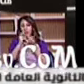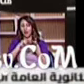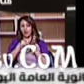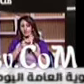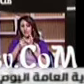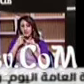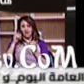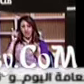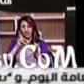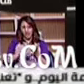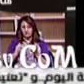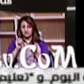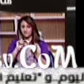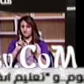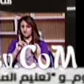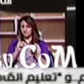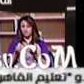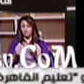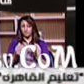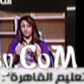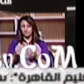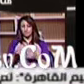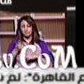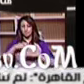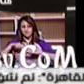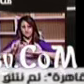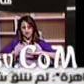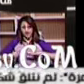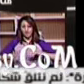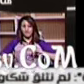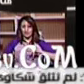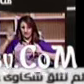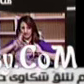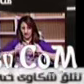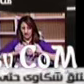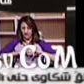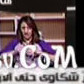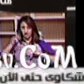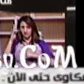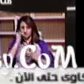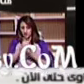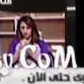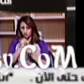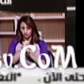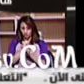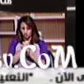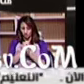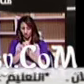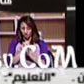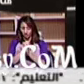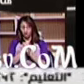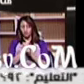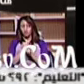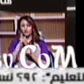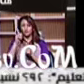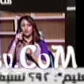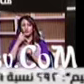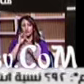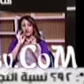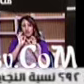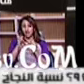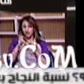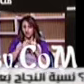الزامي على محكمه النقض ان هي تاخد قرار محكمه نيابه النقض وتقول امين عليه انما لو هي عايزه تناقشه لو هي عايزه